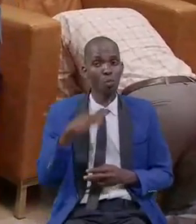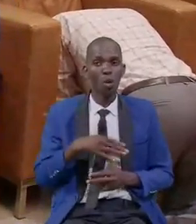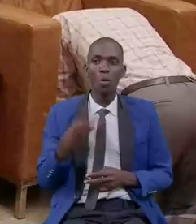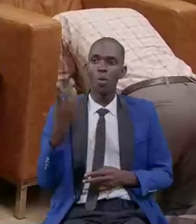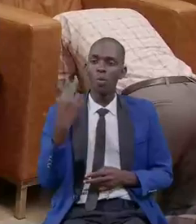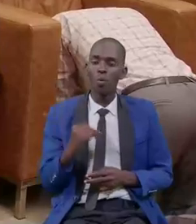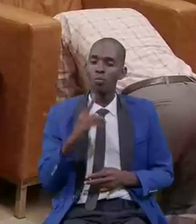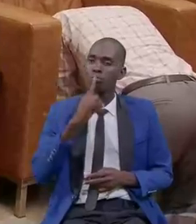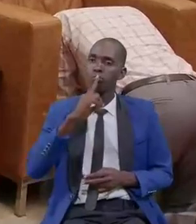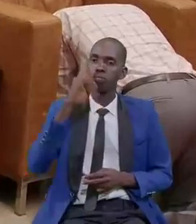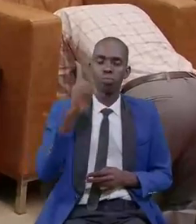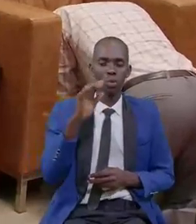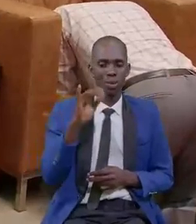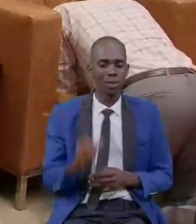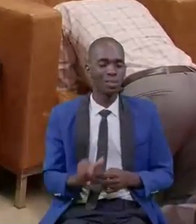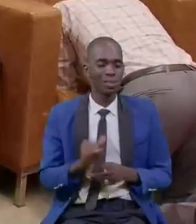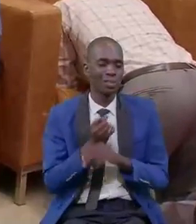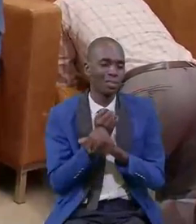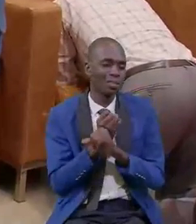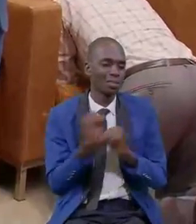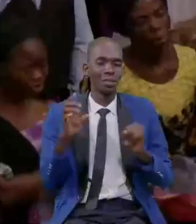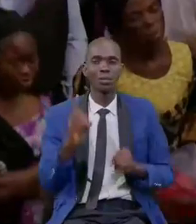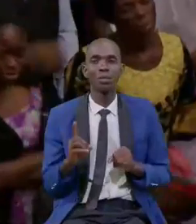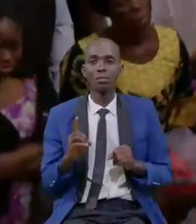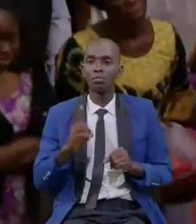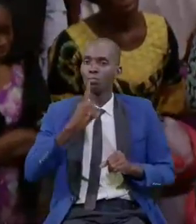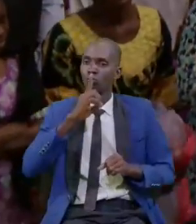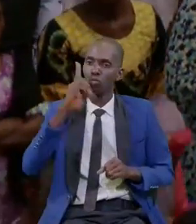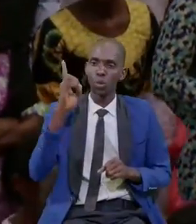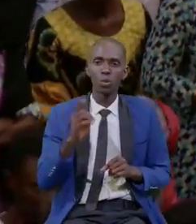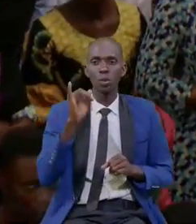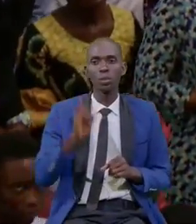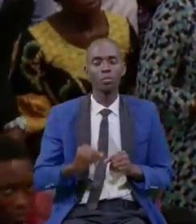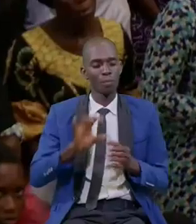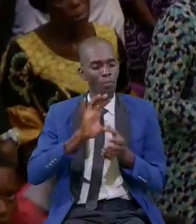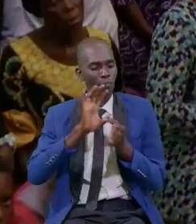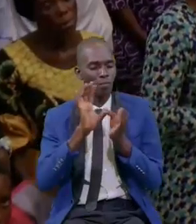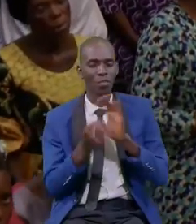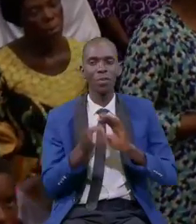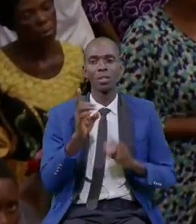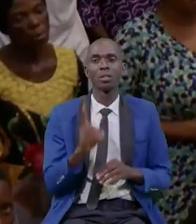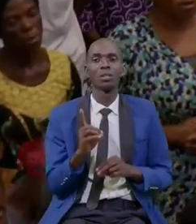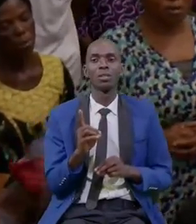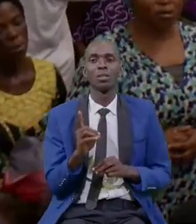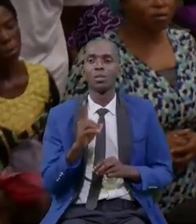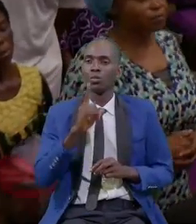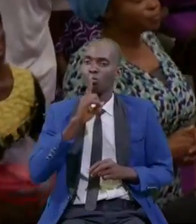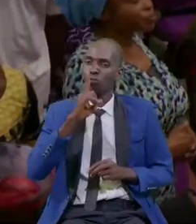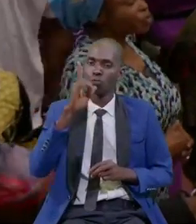totalement sauvée, purement sauvée. Elle était complètement convertie. Réellement